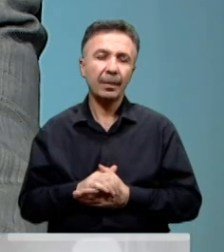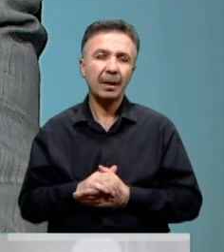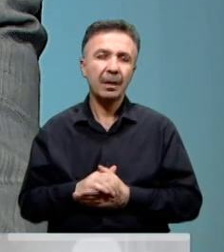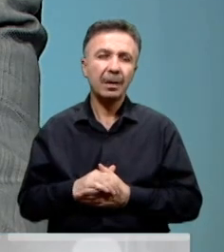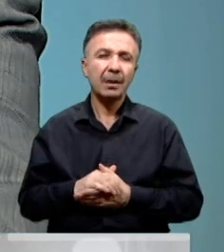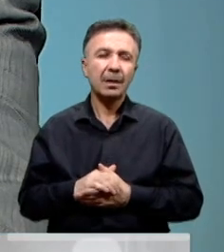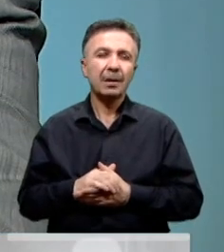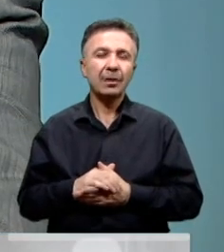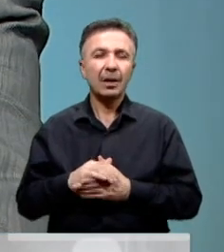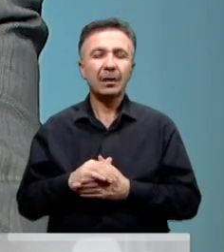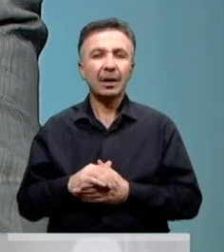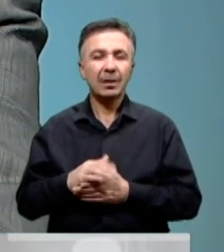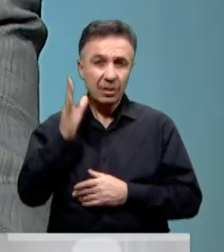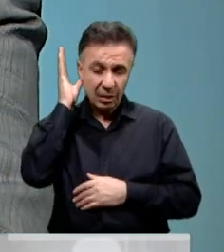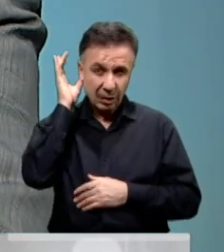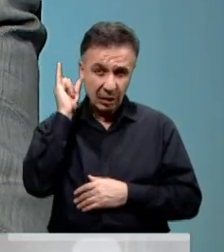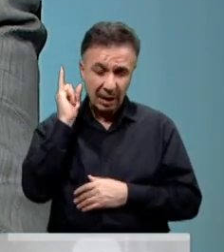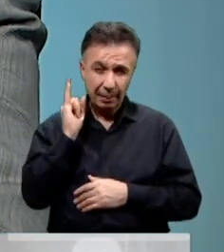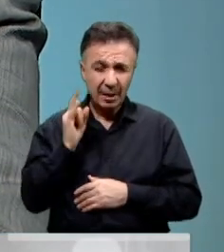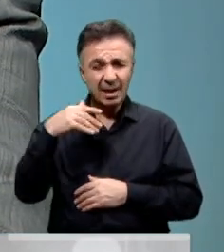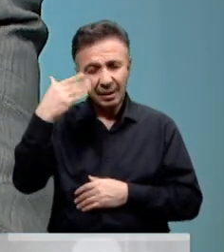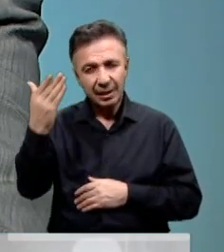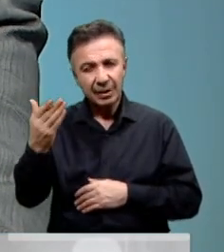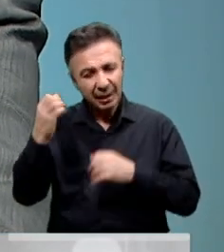tabii kalmaları da mümkün değil, söz konusu